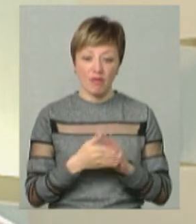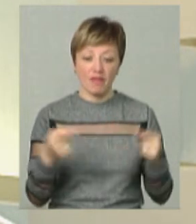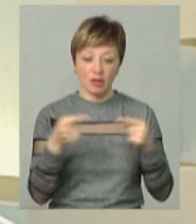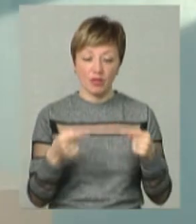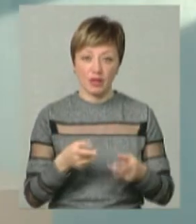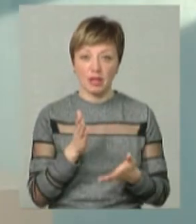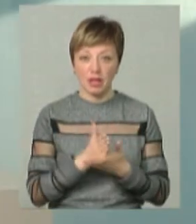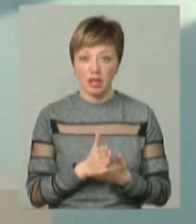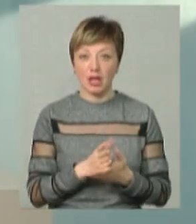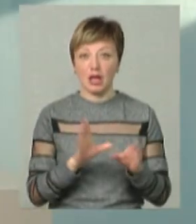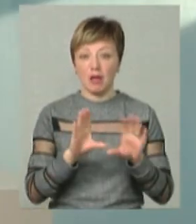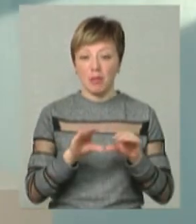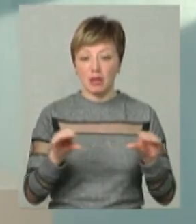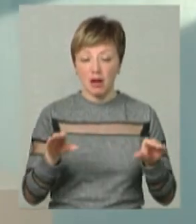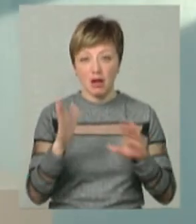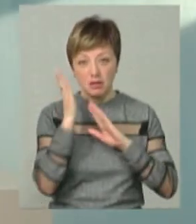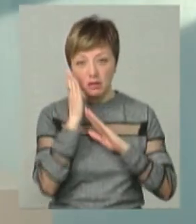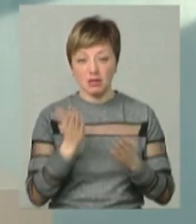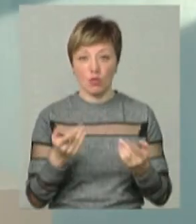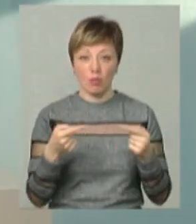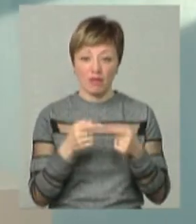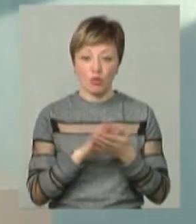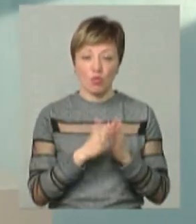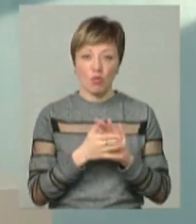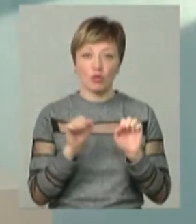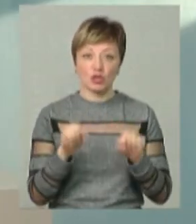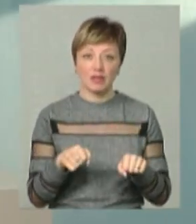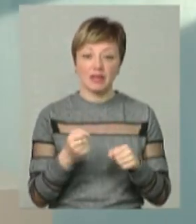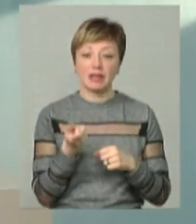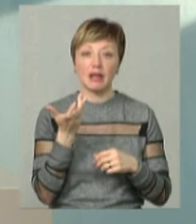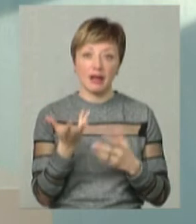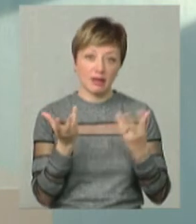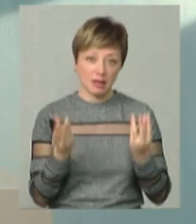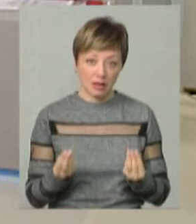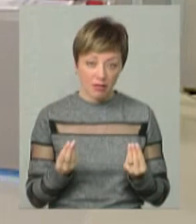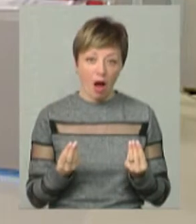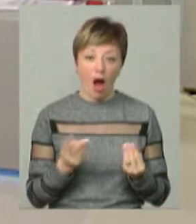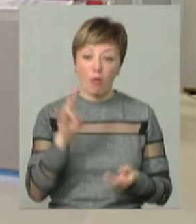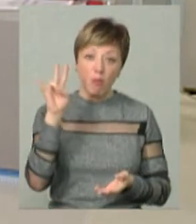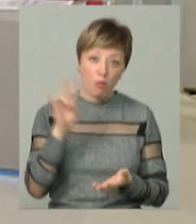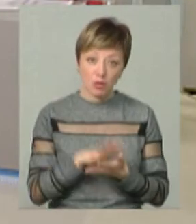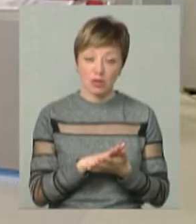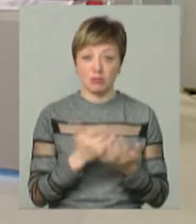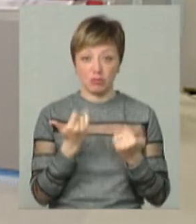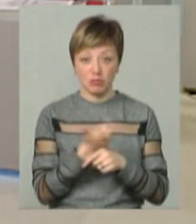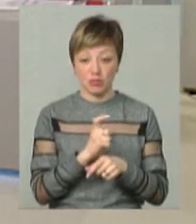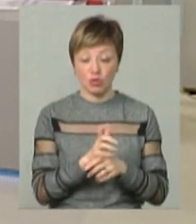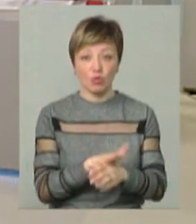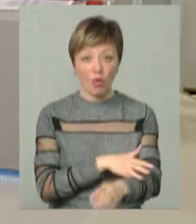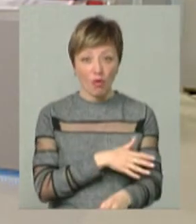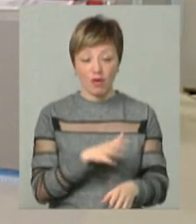відповідні, да? Тобто це і на матрасах, і, ну, якби певні умови, які можливі тільки на декілька днів. А от саме для більш